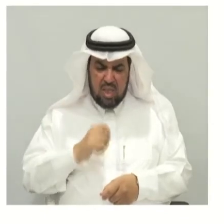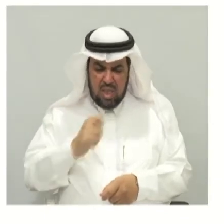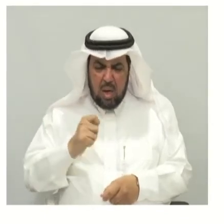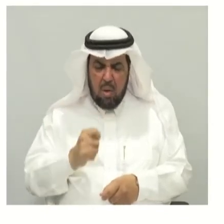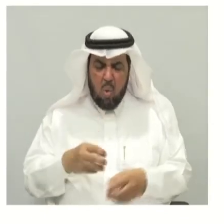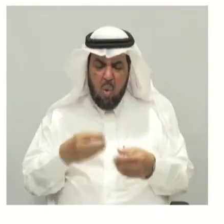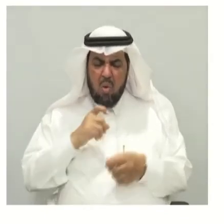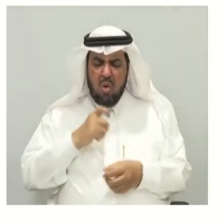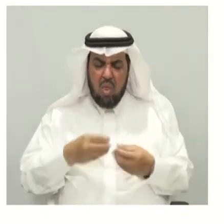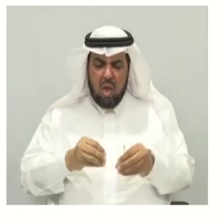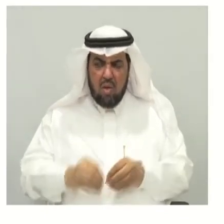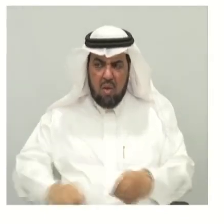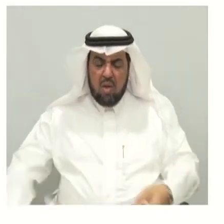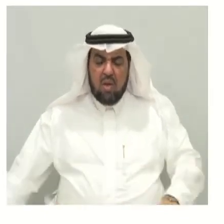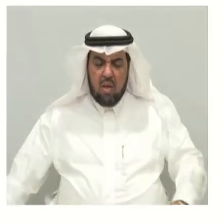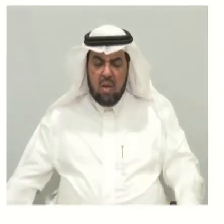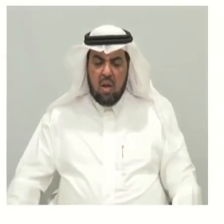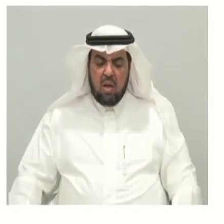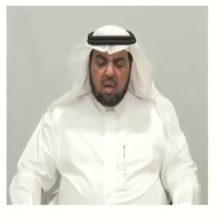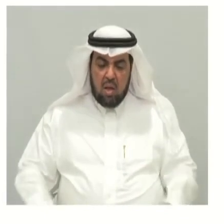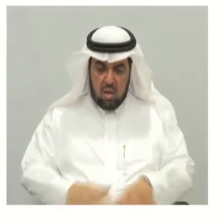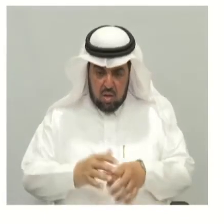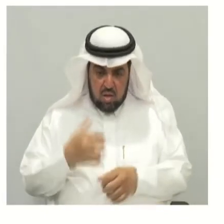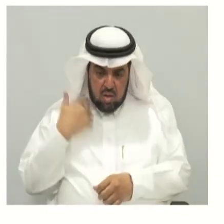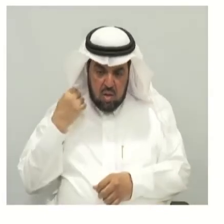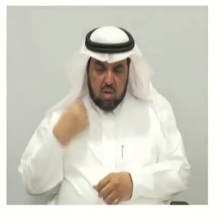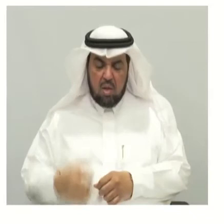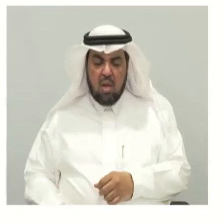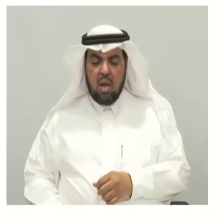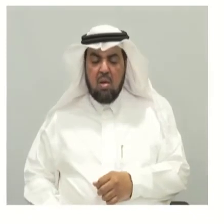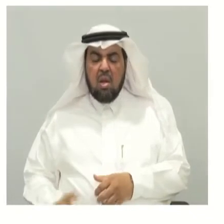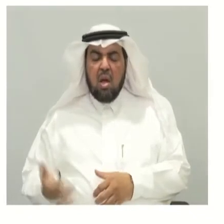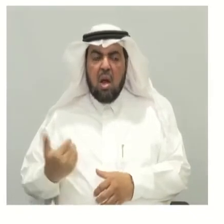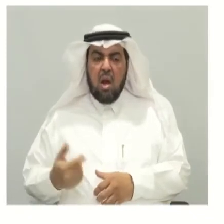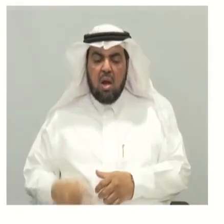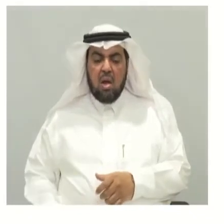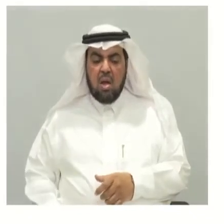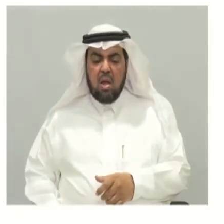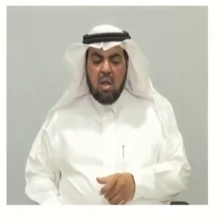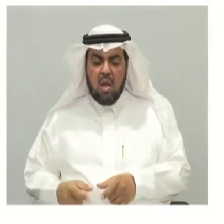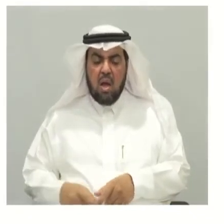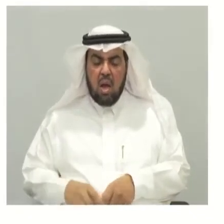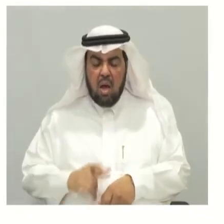في نقطة مهمة. أغلب، خلينا نرجع هنا، أغلب